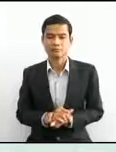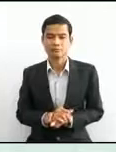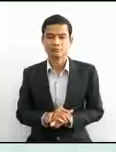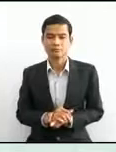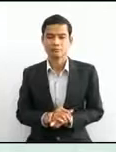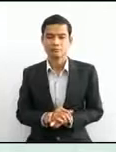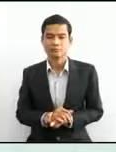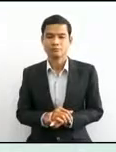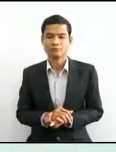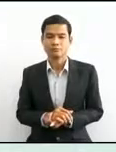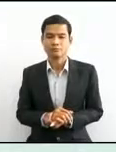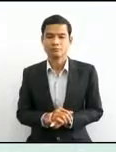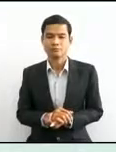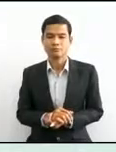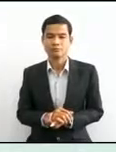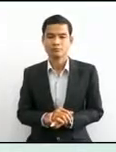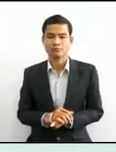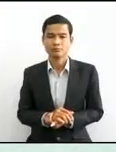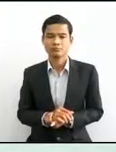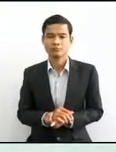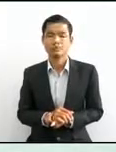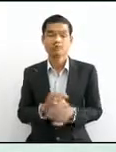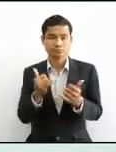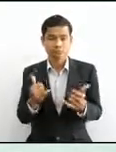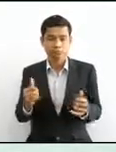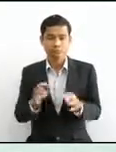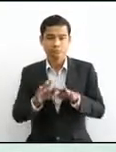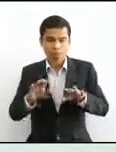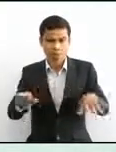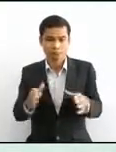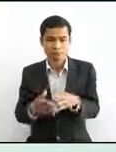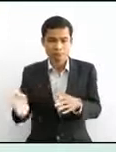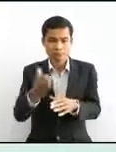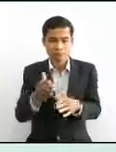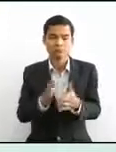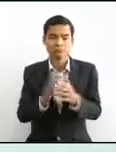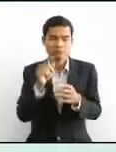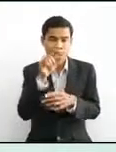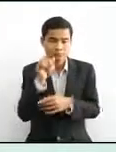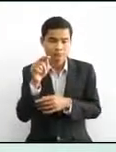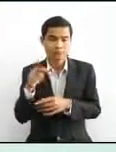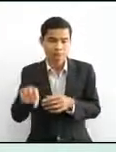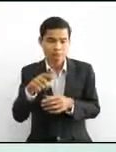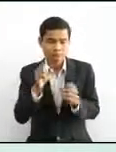chà con ăn rồi ớt nó tả lại từng ớt khía dương này ăn này cứ chẳng ơn á tả chắp